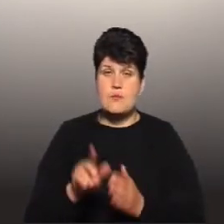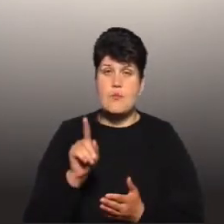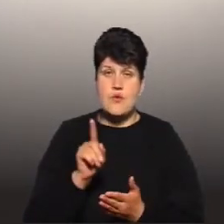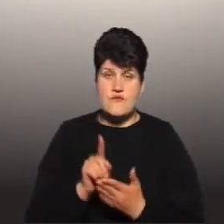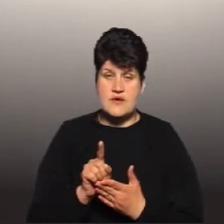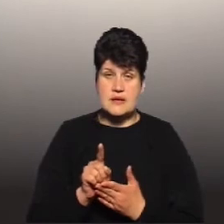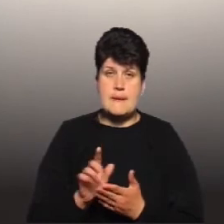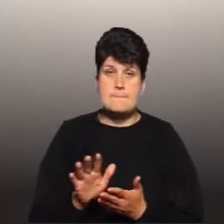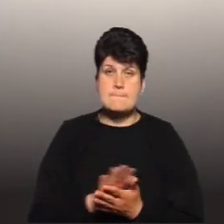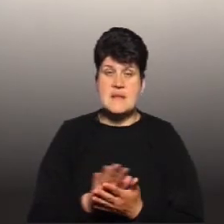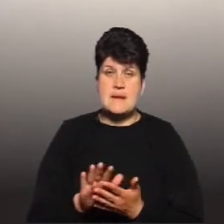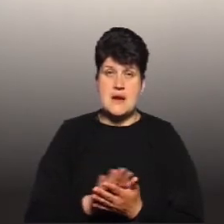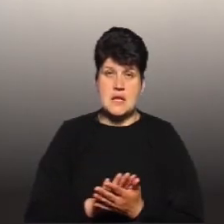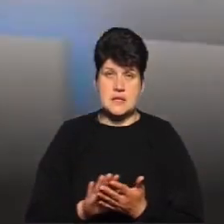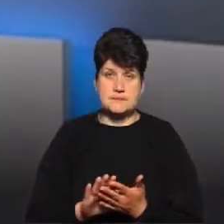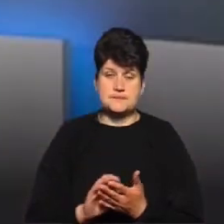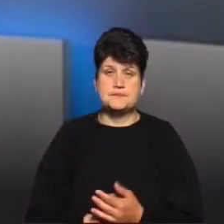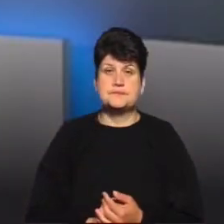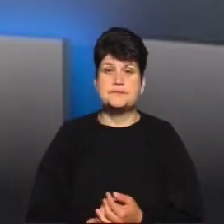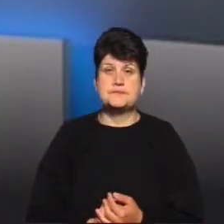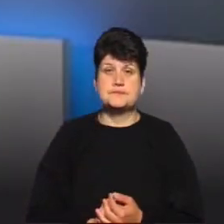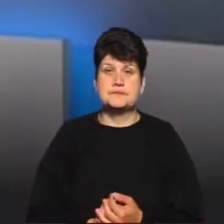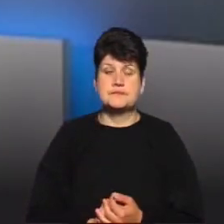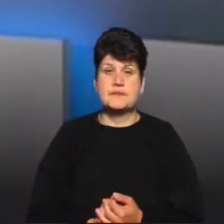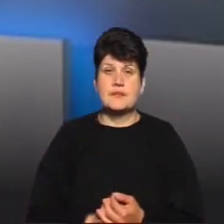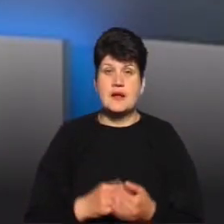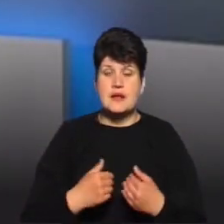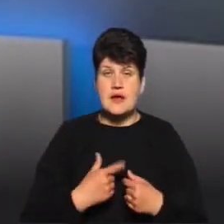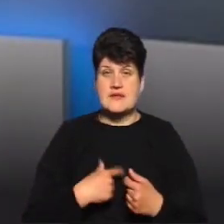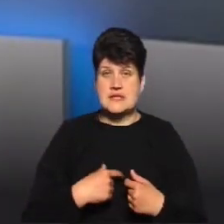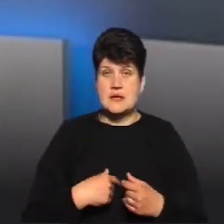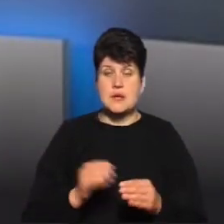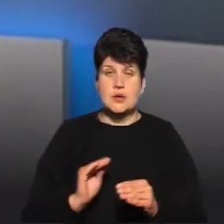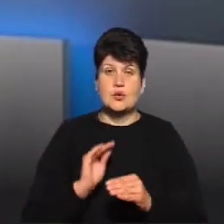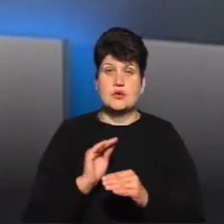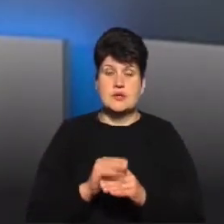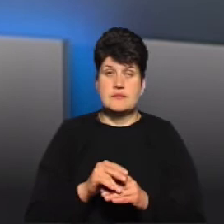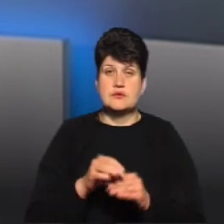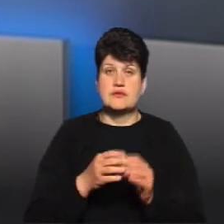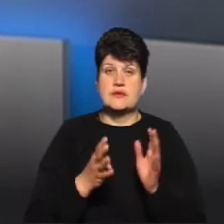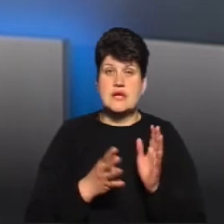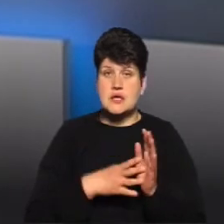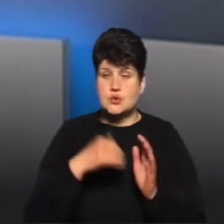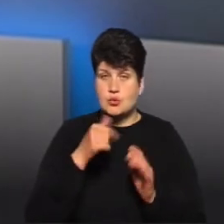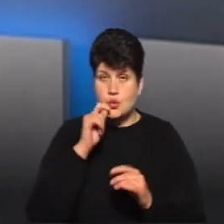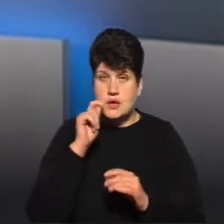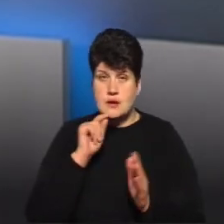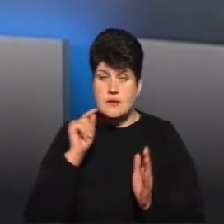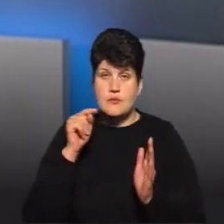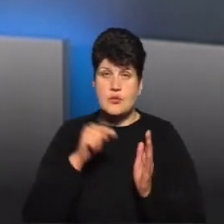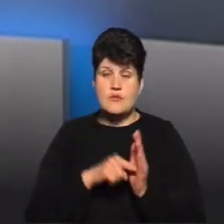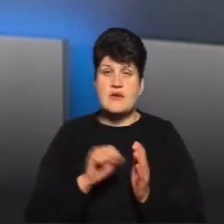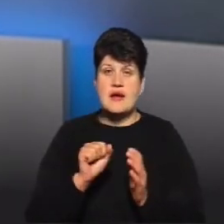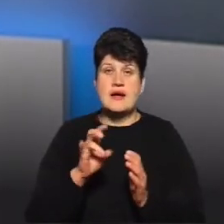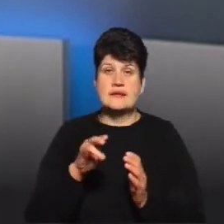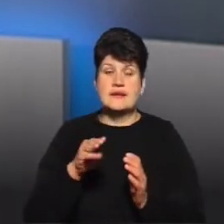прибрати. Я від себе додам, що в 2019 році Україна потрапила в антирейтинг агентства